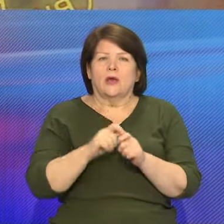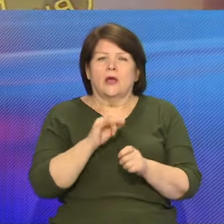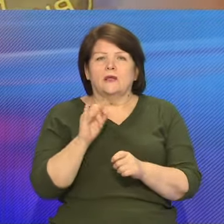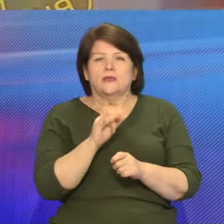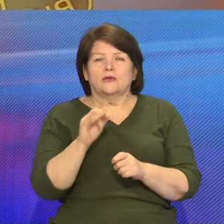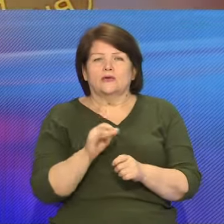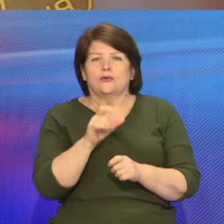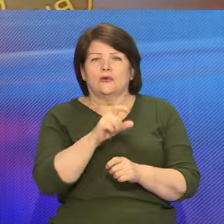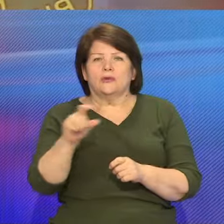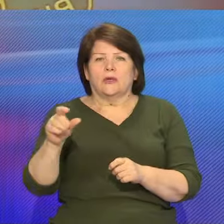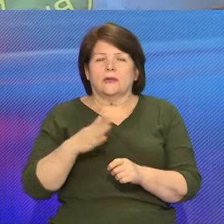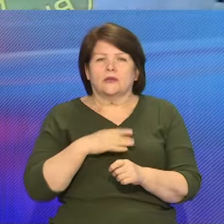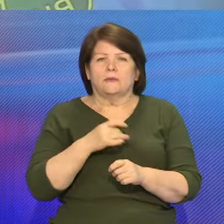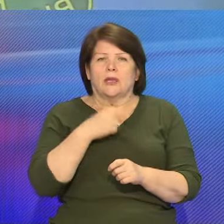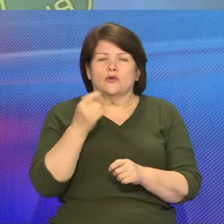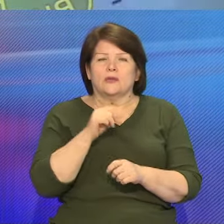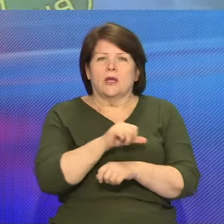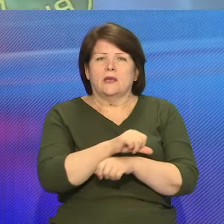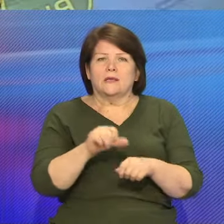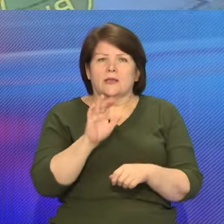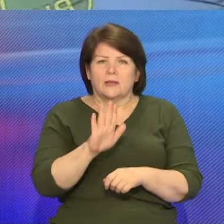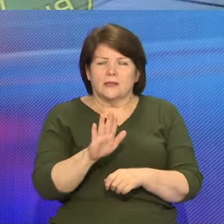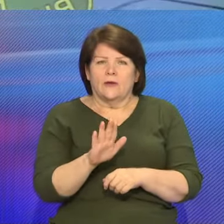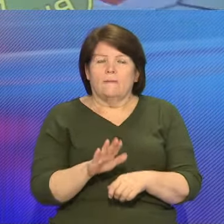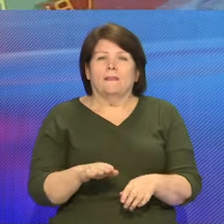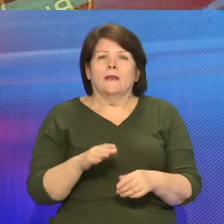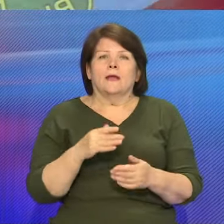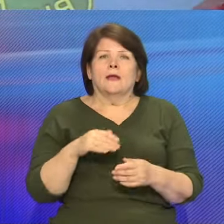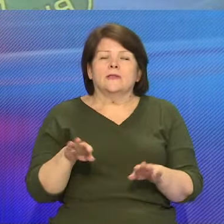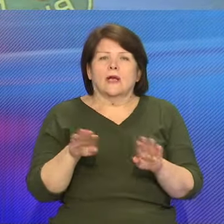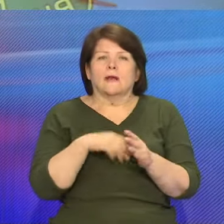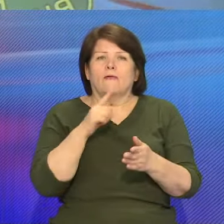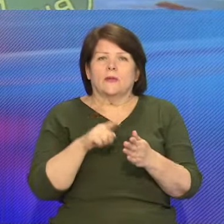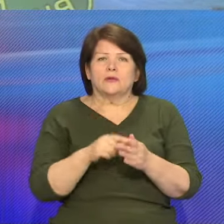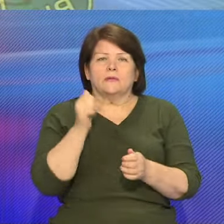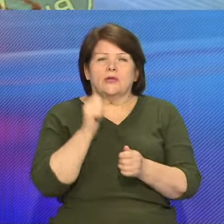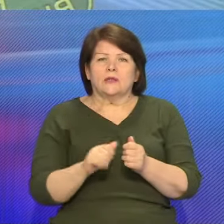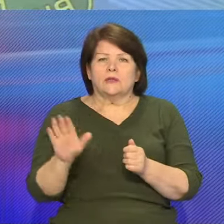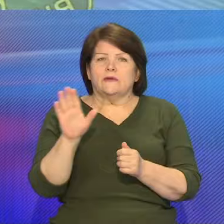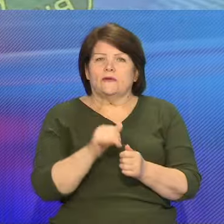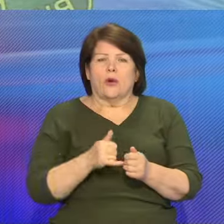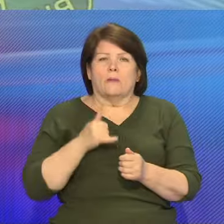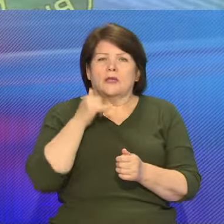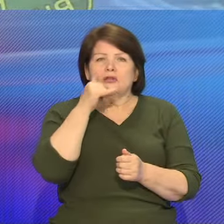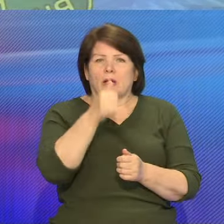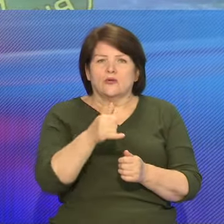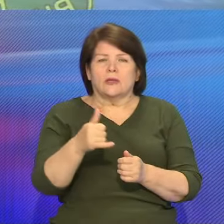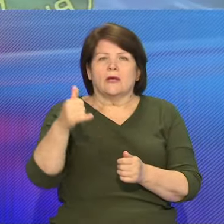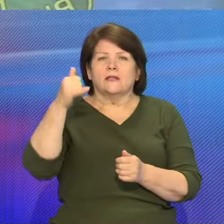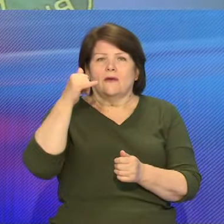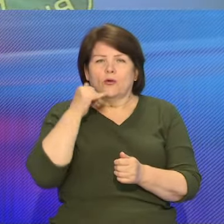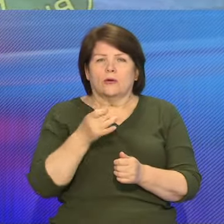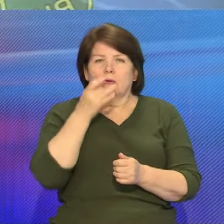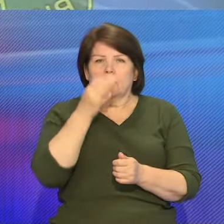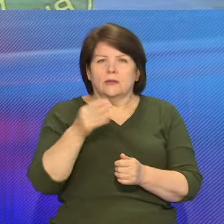грамадзян нашай краіны і за межа. У прыватнасці, з такімі запытамі яны найчасцей звяртаюцца на прамыя тэлефонныя лініі Гродзенскай